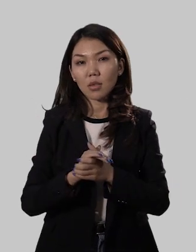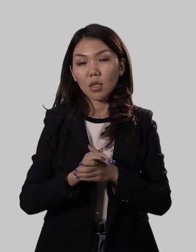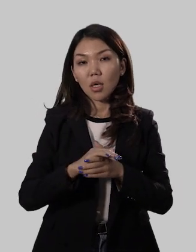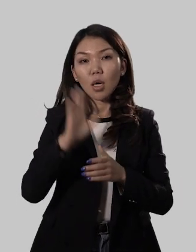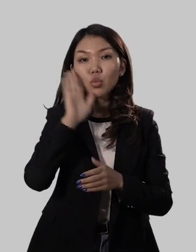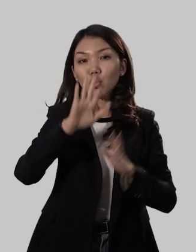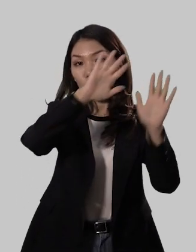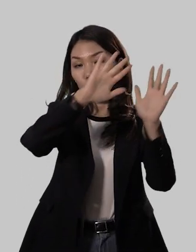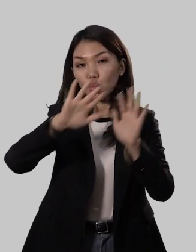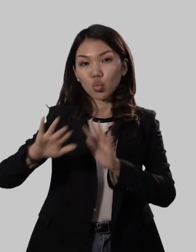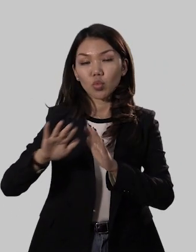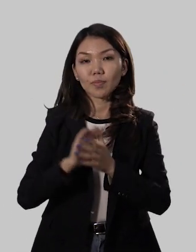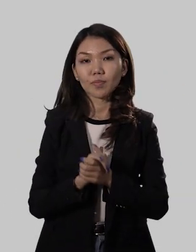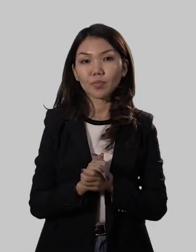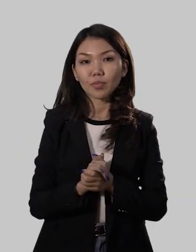түшкөн суу.